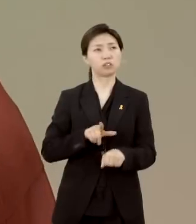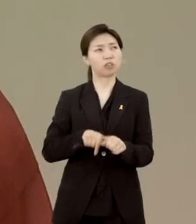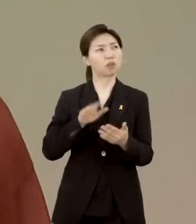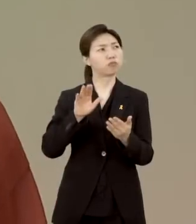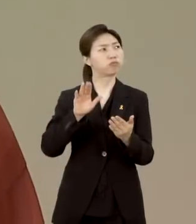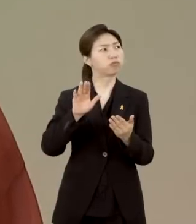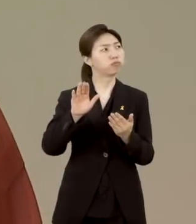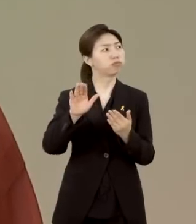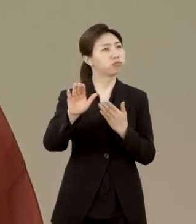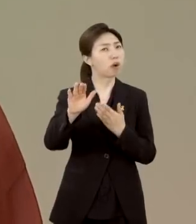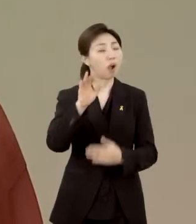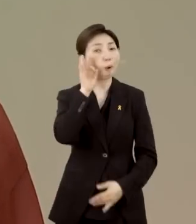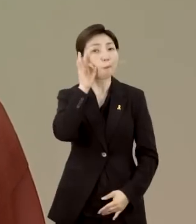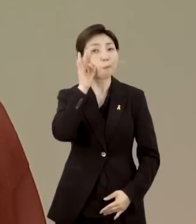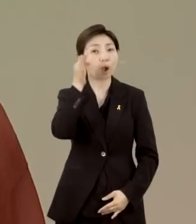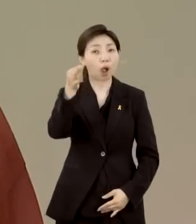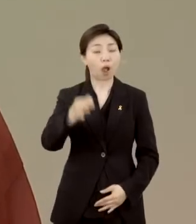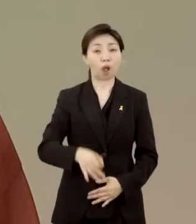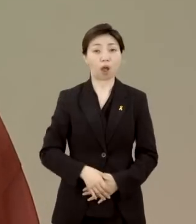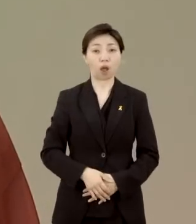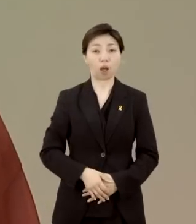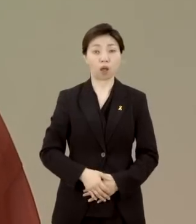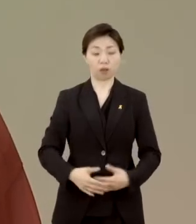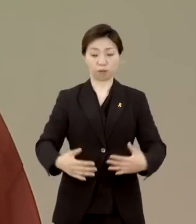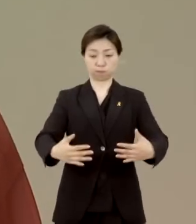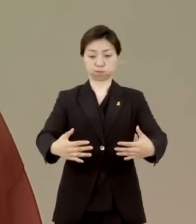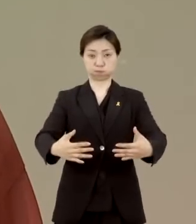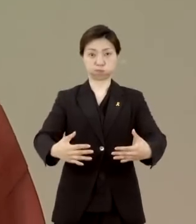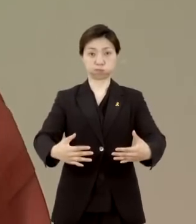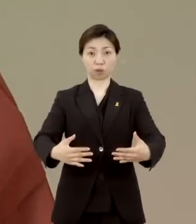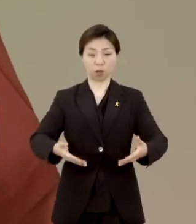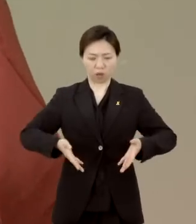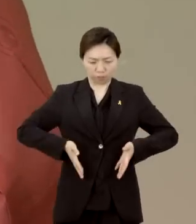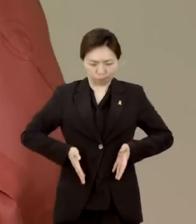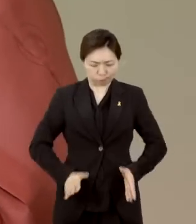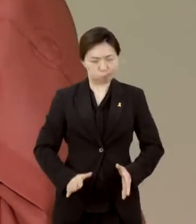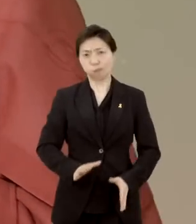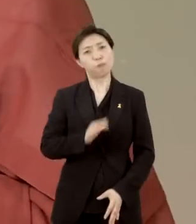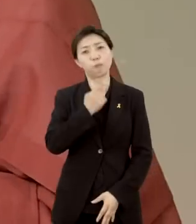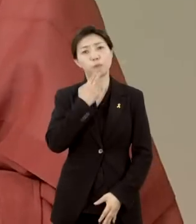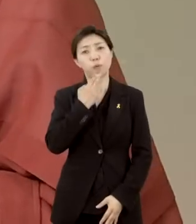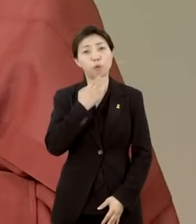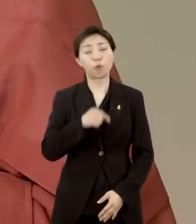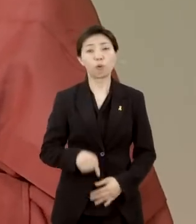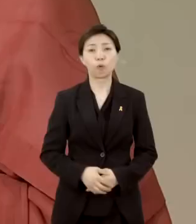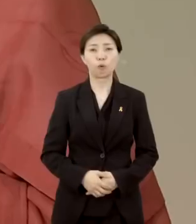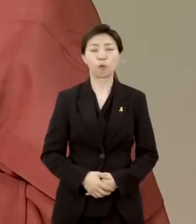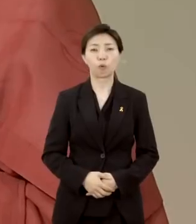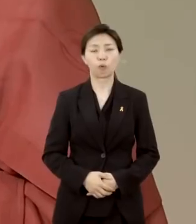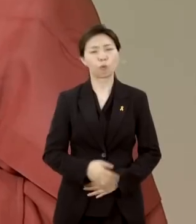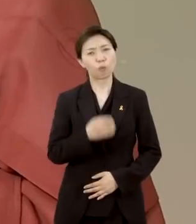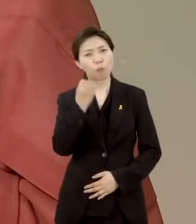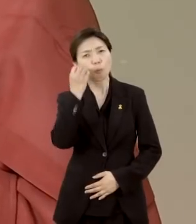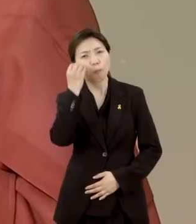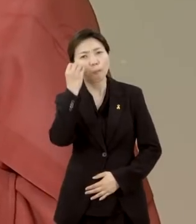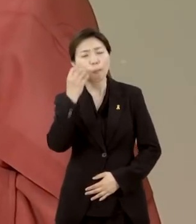그런데 열 달이 지나도 아이가 나오지를 않더랍니다